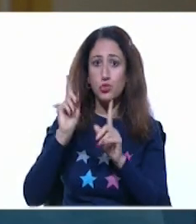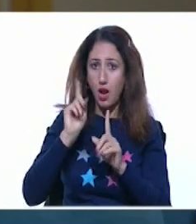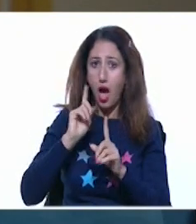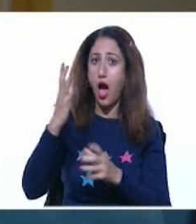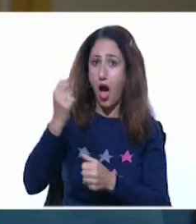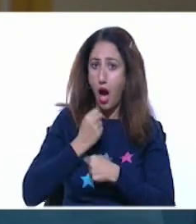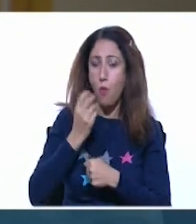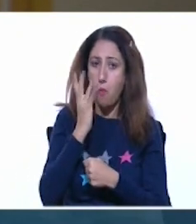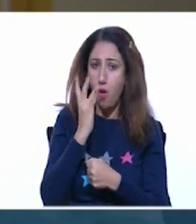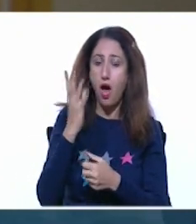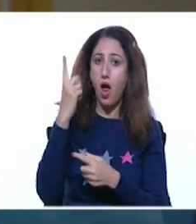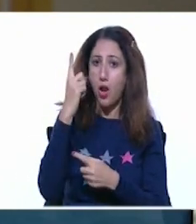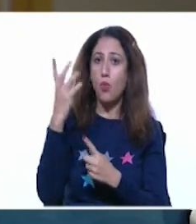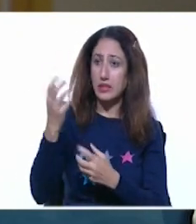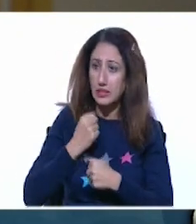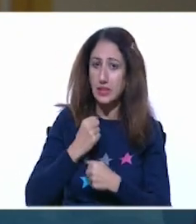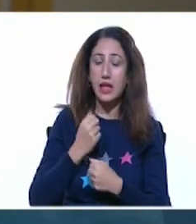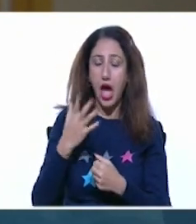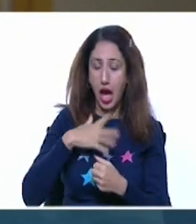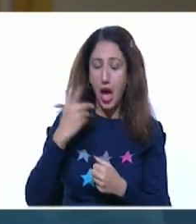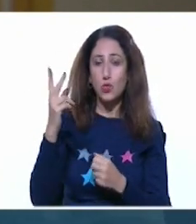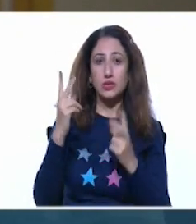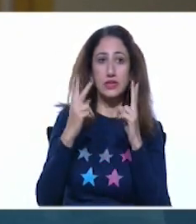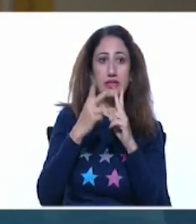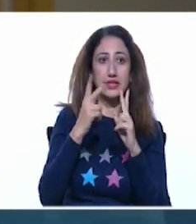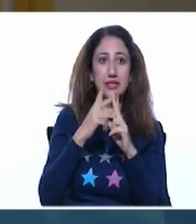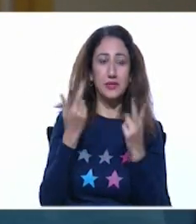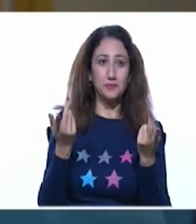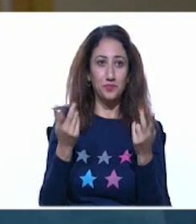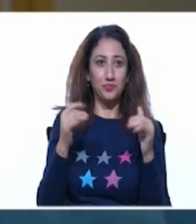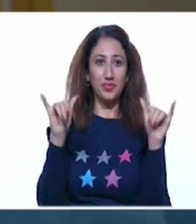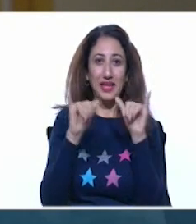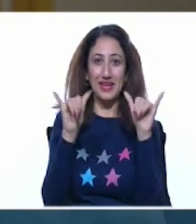لاخوه حنن قلبها. ده بدات اخش على السوشيال ميديا حد يكلم.